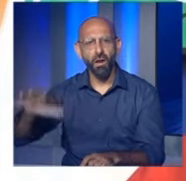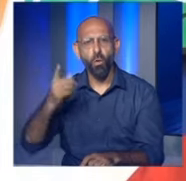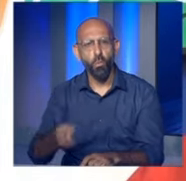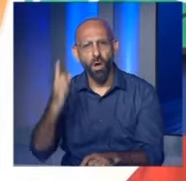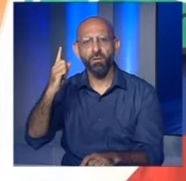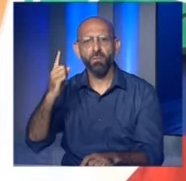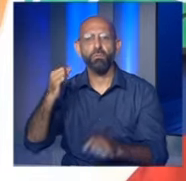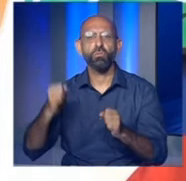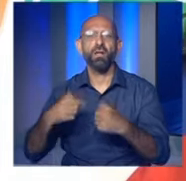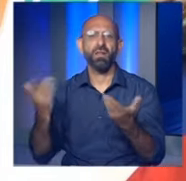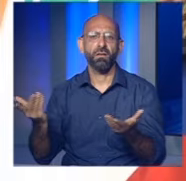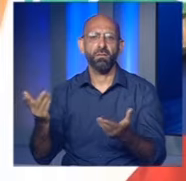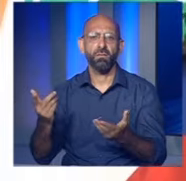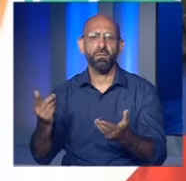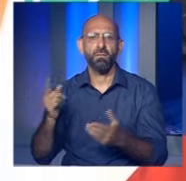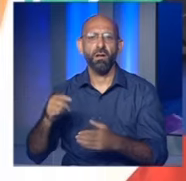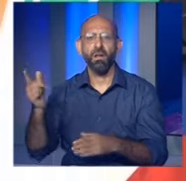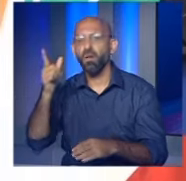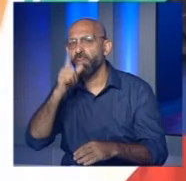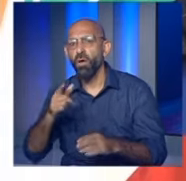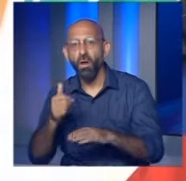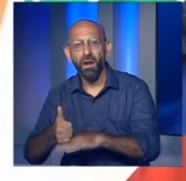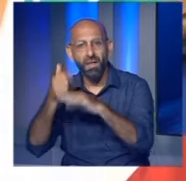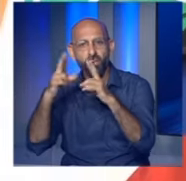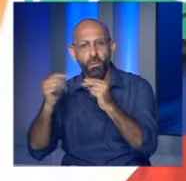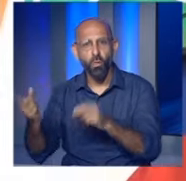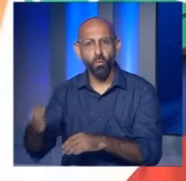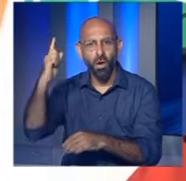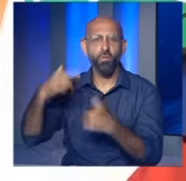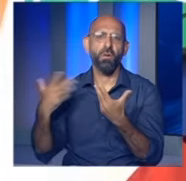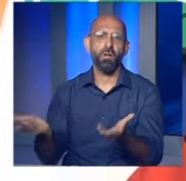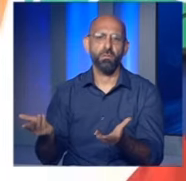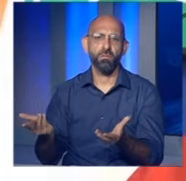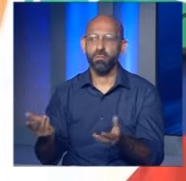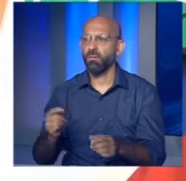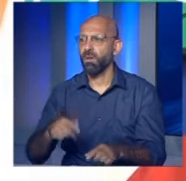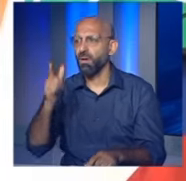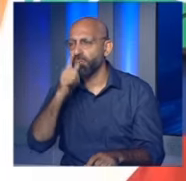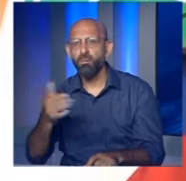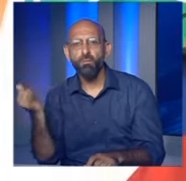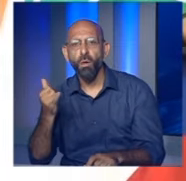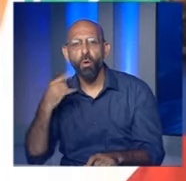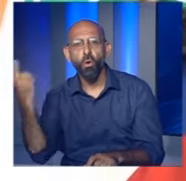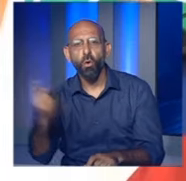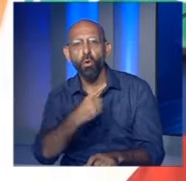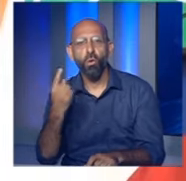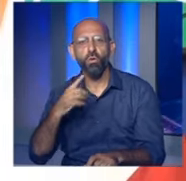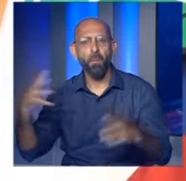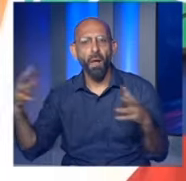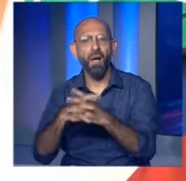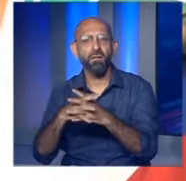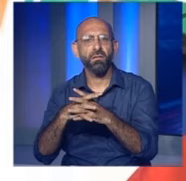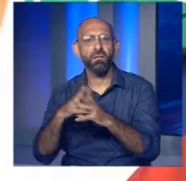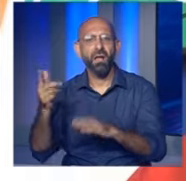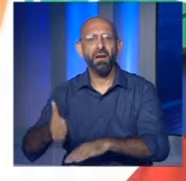يعمل نحن وحدنا مش قادرين نجيب رئيس ولا حدا بلبنان وحده قادر يجيب رئيس ب ظلنا مدين على